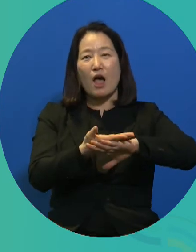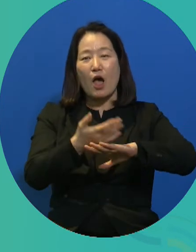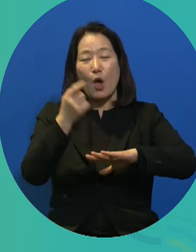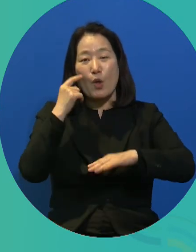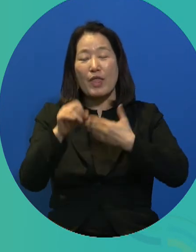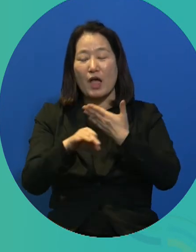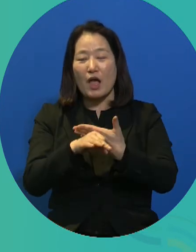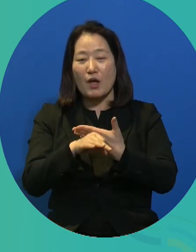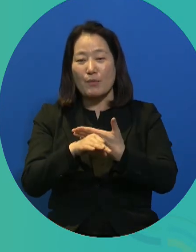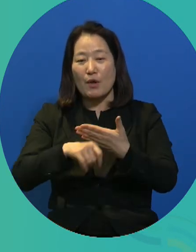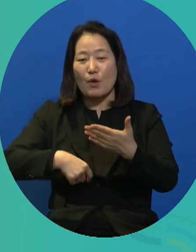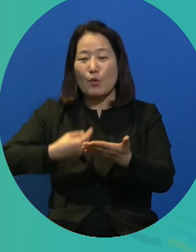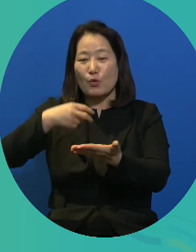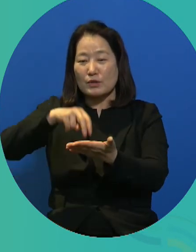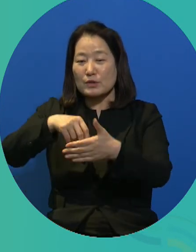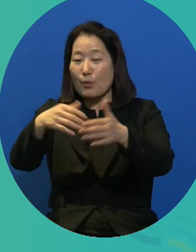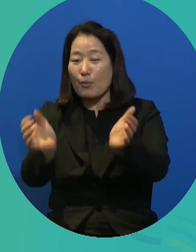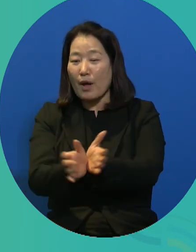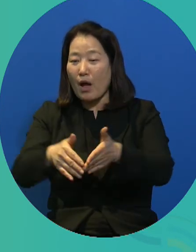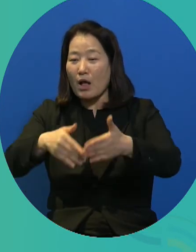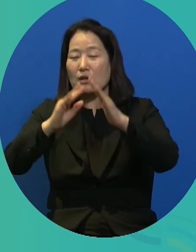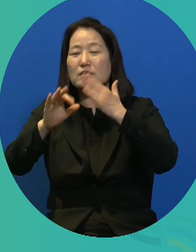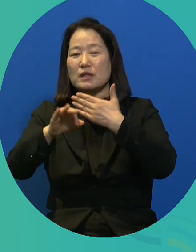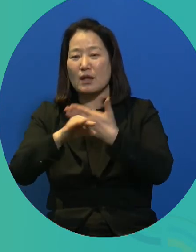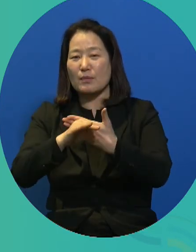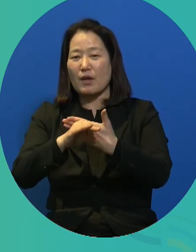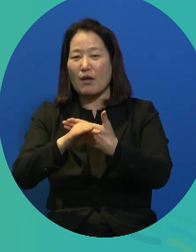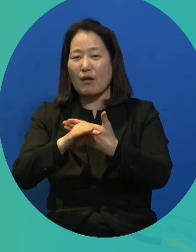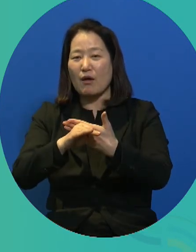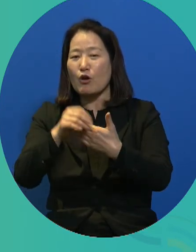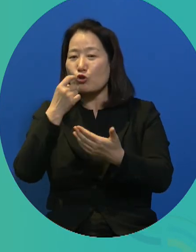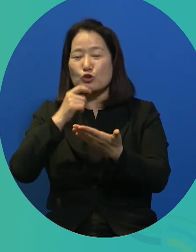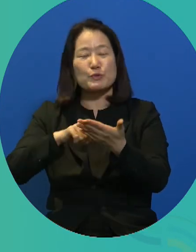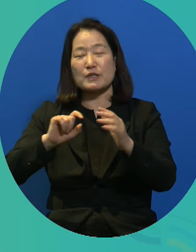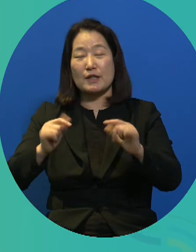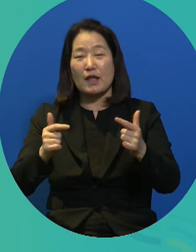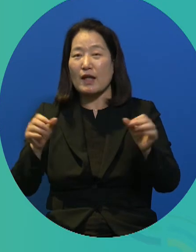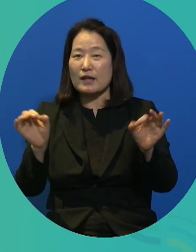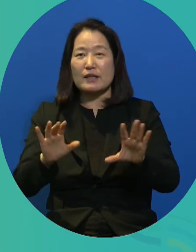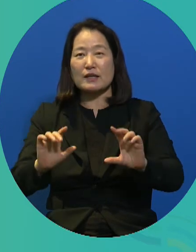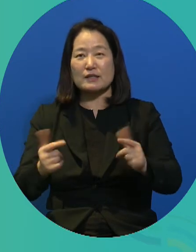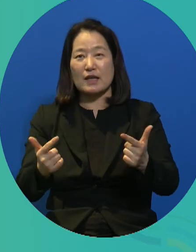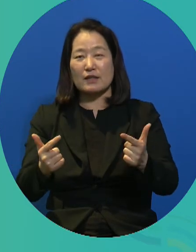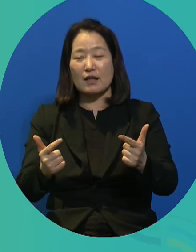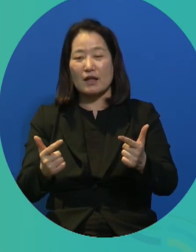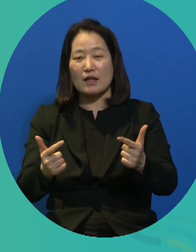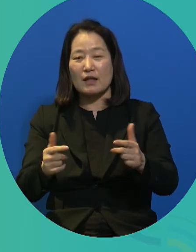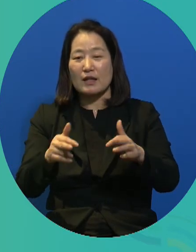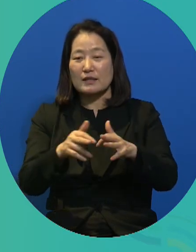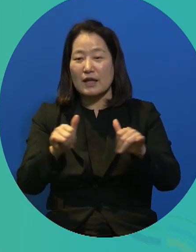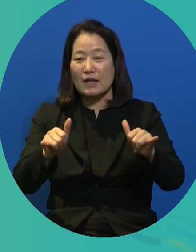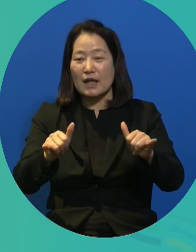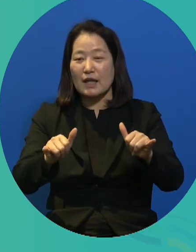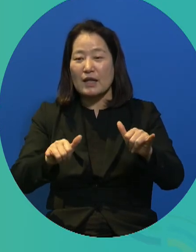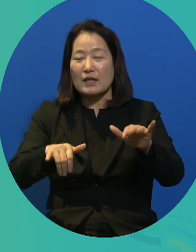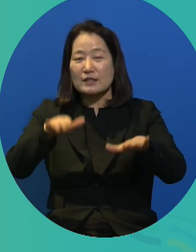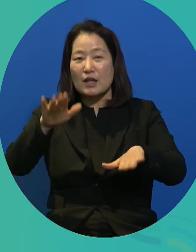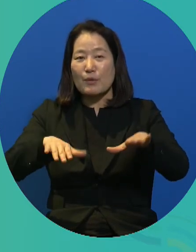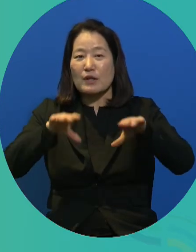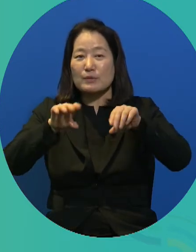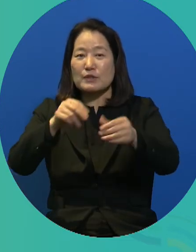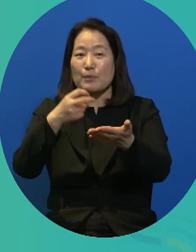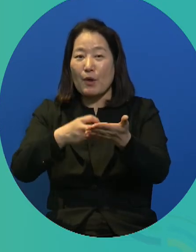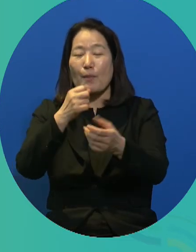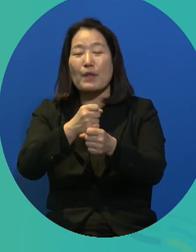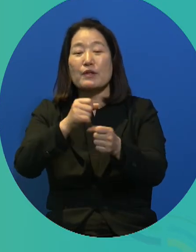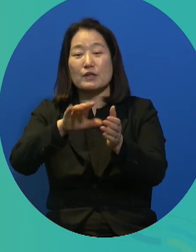그러냐면 독립적인 별도 기구를 설치하는 건 간단하지 않을 걸로 보여집니다. 저희가 장애인 차별금지법 제정 당시에